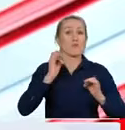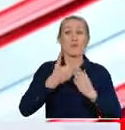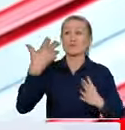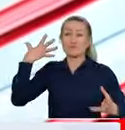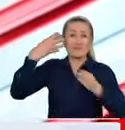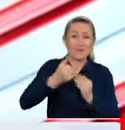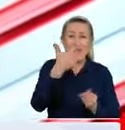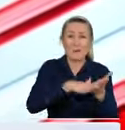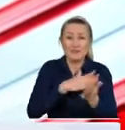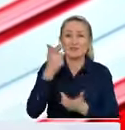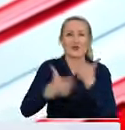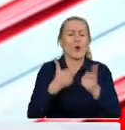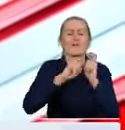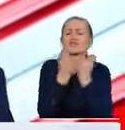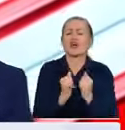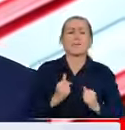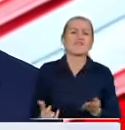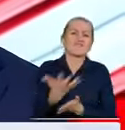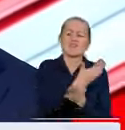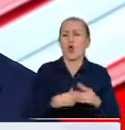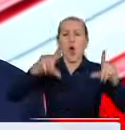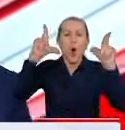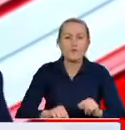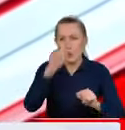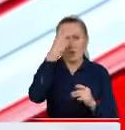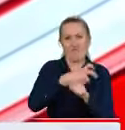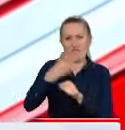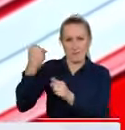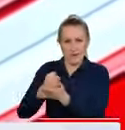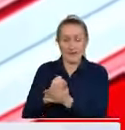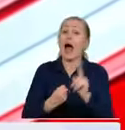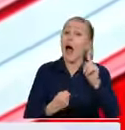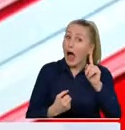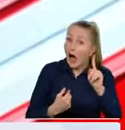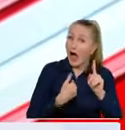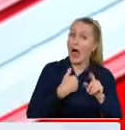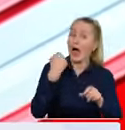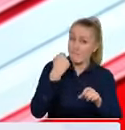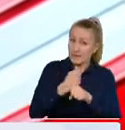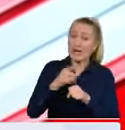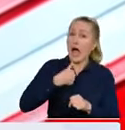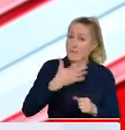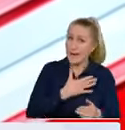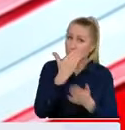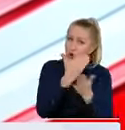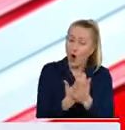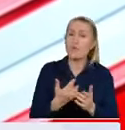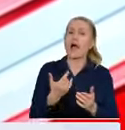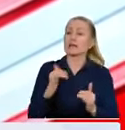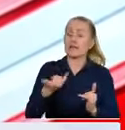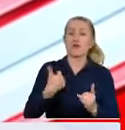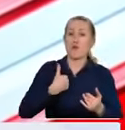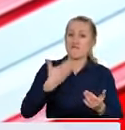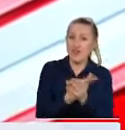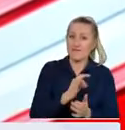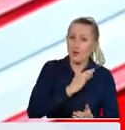żeby wynagrodzenia obniżyć i zwalniać ludzi. Ja natomiast mam program jako przedsiębiorca zwiększenia wynagrodzeń od